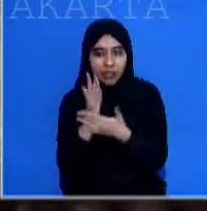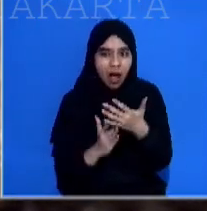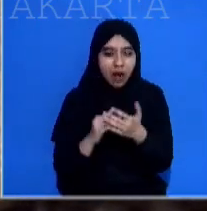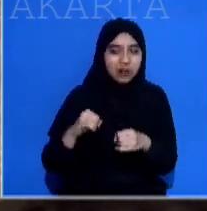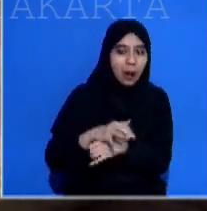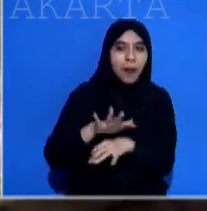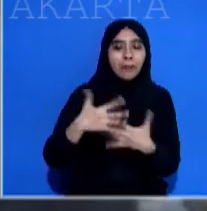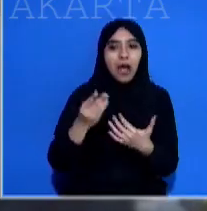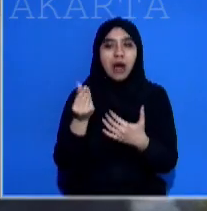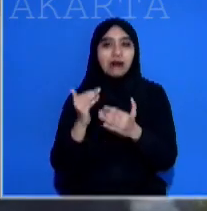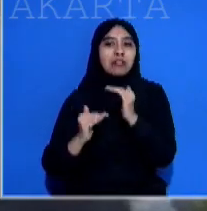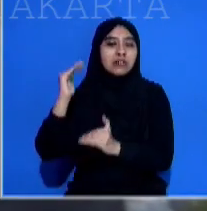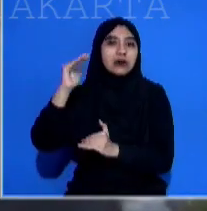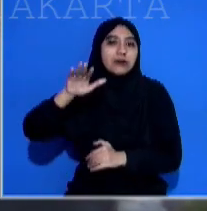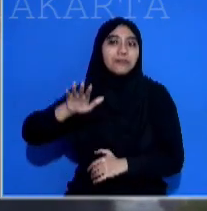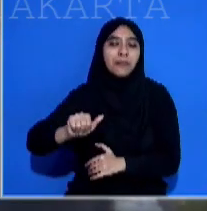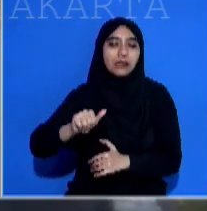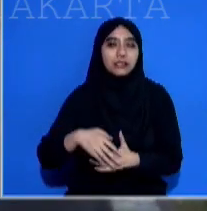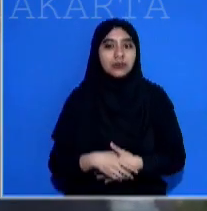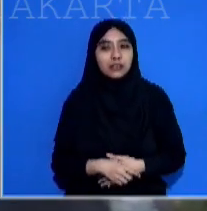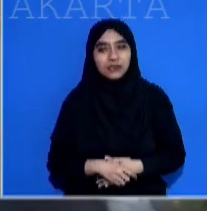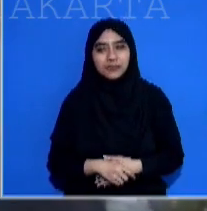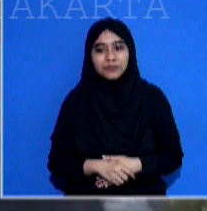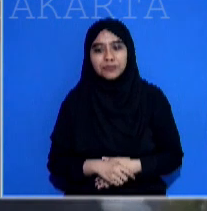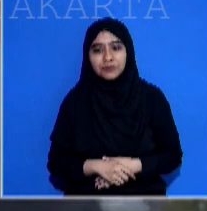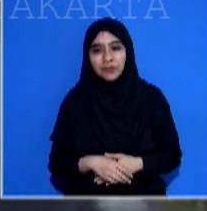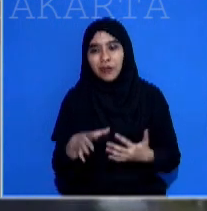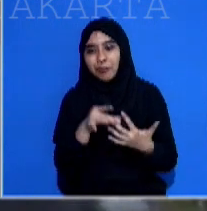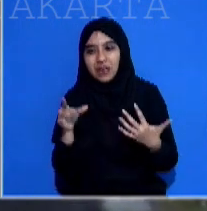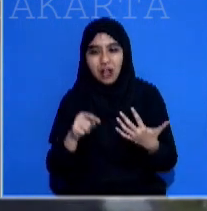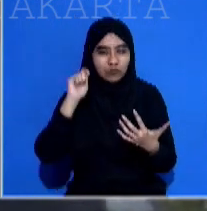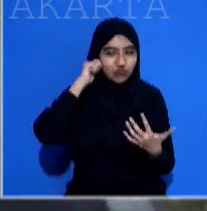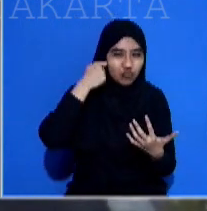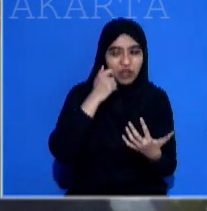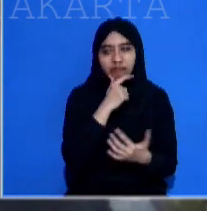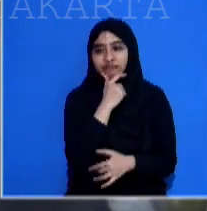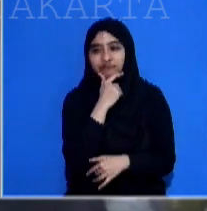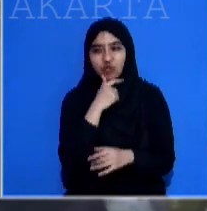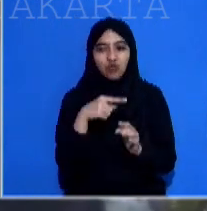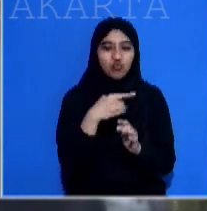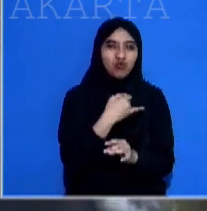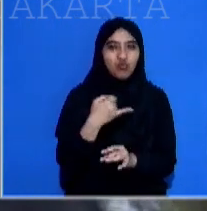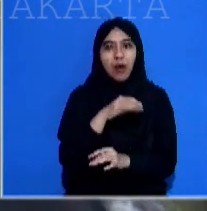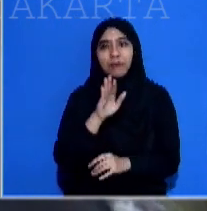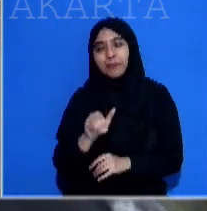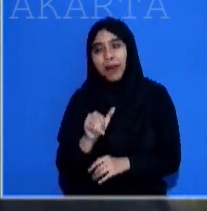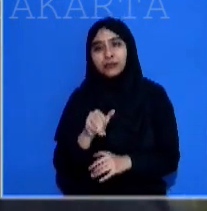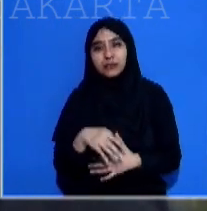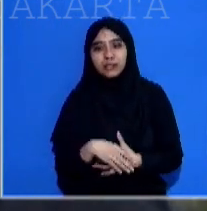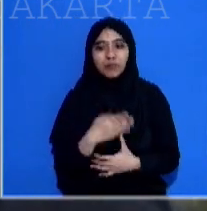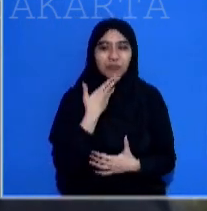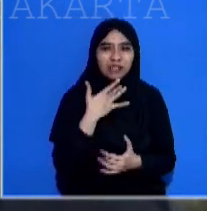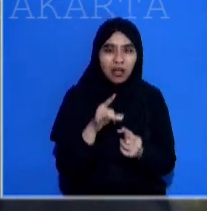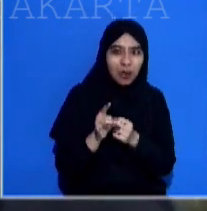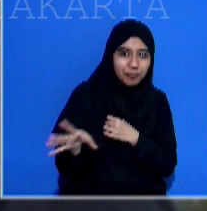harga masih bertahan tinggi. Sulit pilihan, pilihannya masih kurang. Masih kurang. Enggak kayak biasanya,